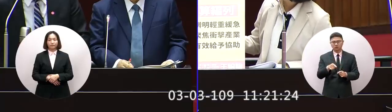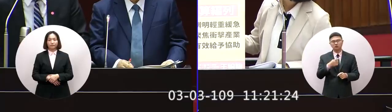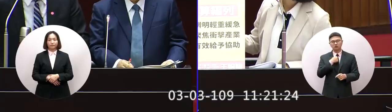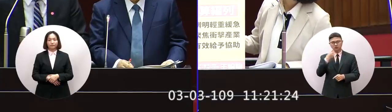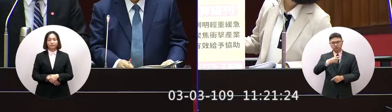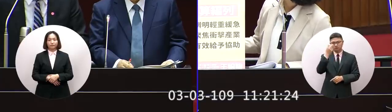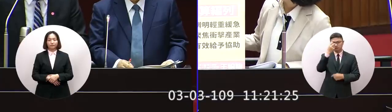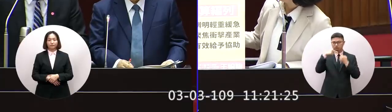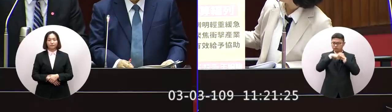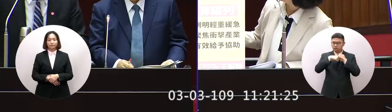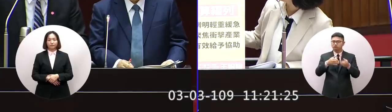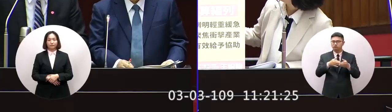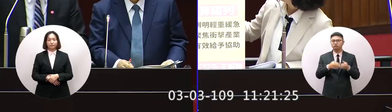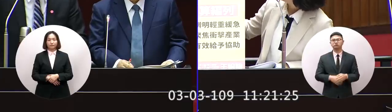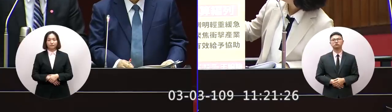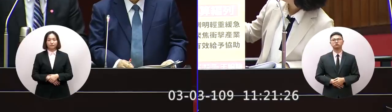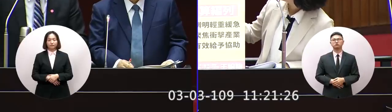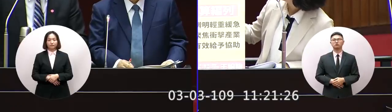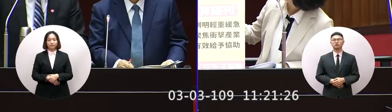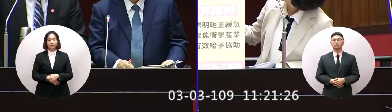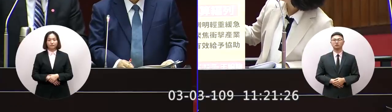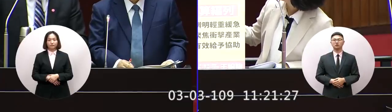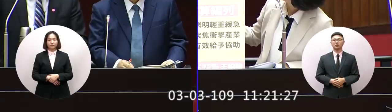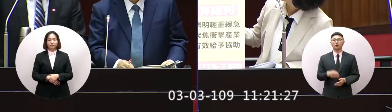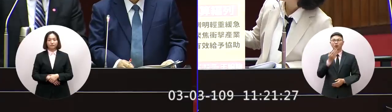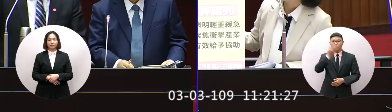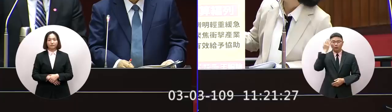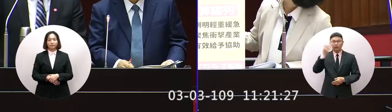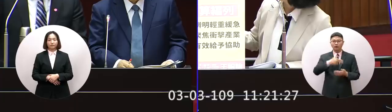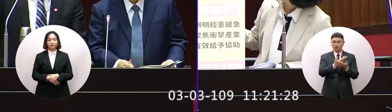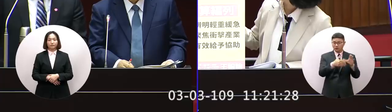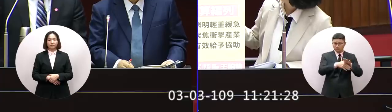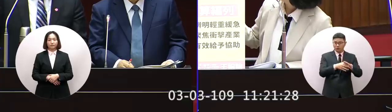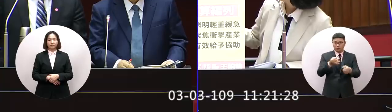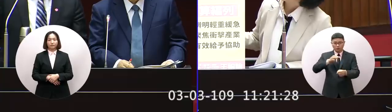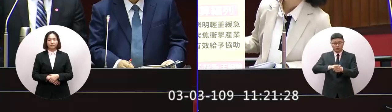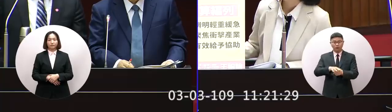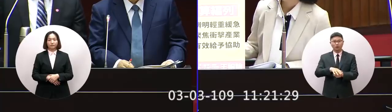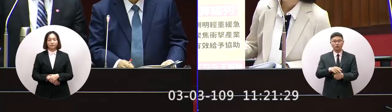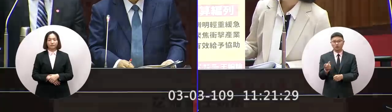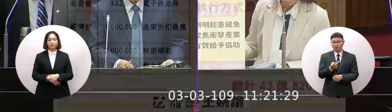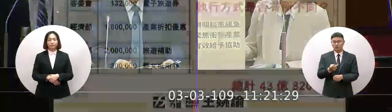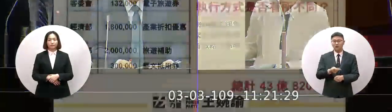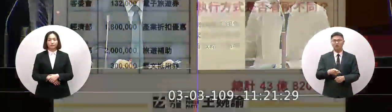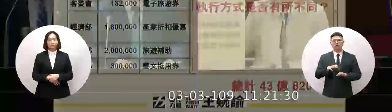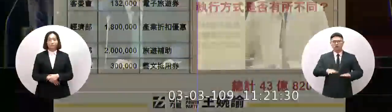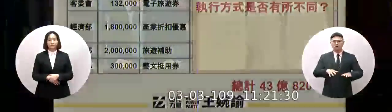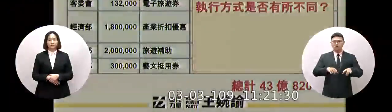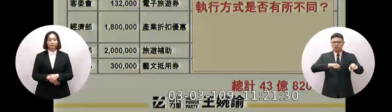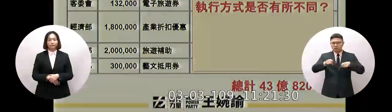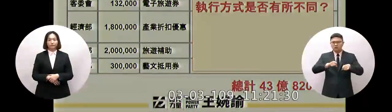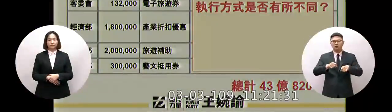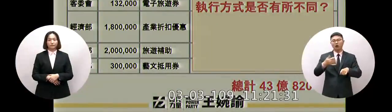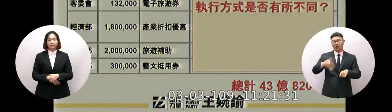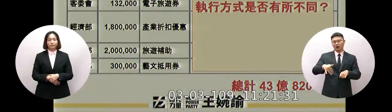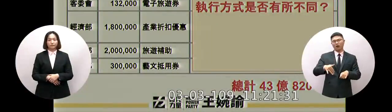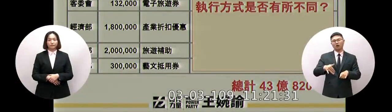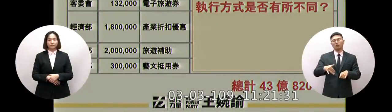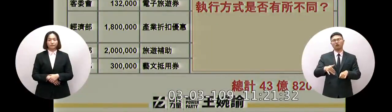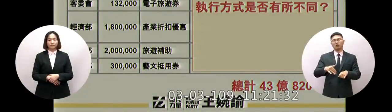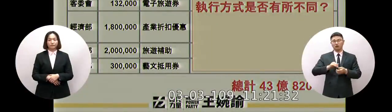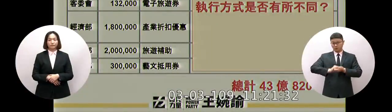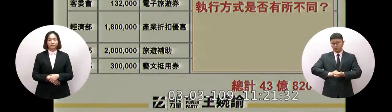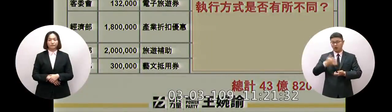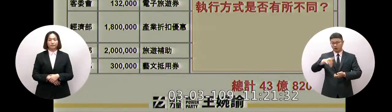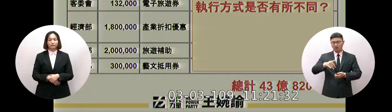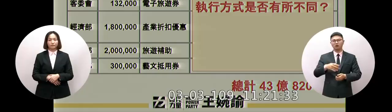这几项部分，包括说刚才上一页提到的是旅游补助和艺文补助的部分，其实都还没有确定的补助方式，但是我们已经先框列了一笔预算进去，